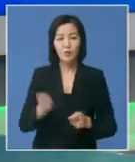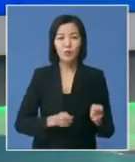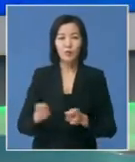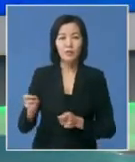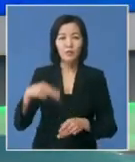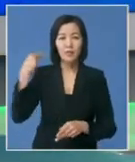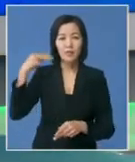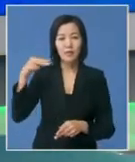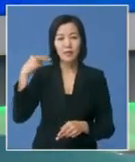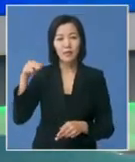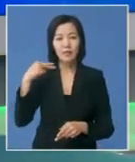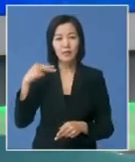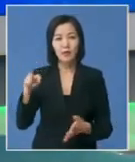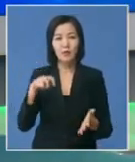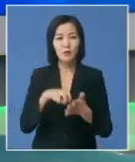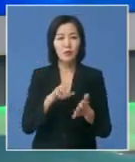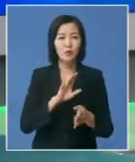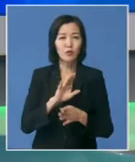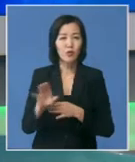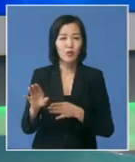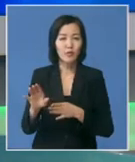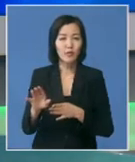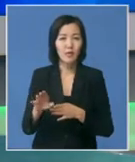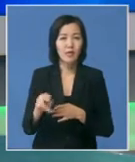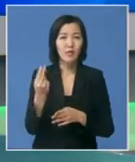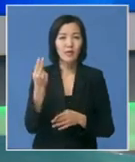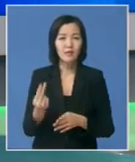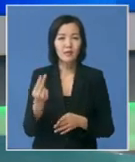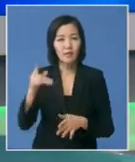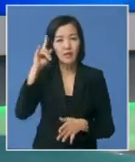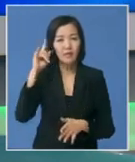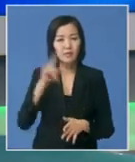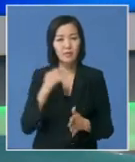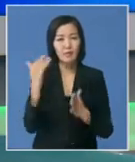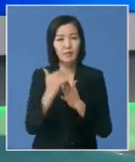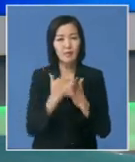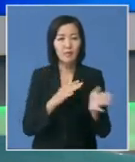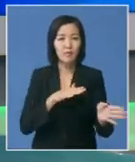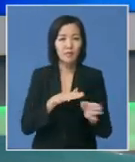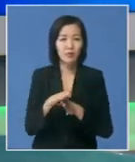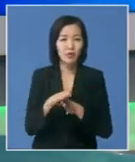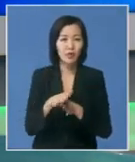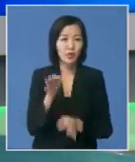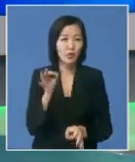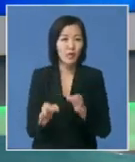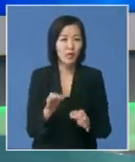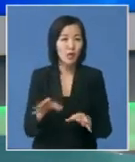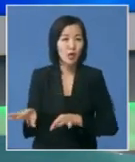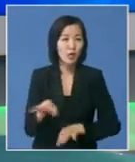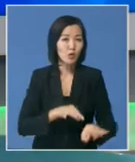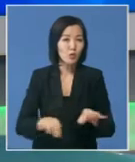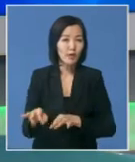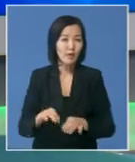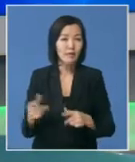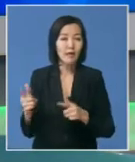Үкімет отырысында елбасы жолдауында көрсетілген цифрлы Қазақстан бағдарламасын жүзеге асыру ісі талқыланды. Жобаны дайындау ақпарат